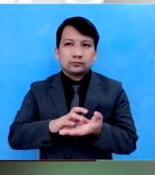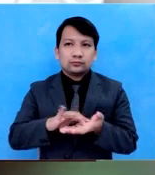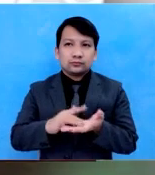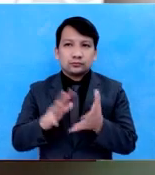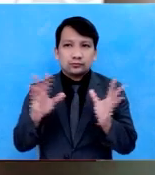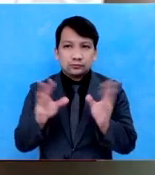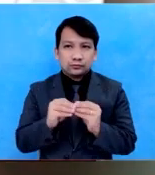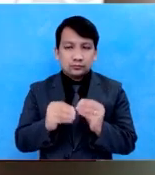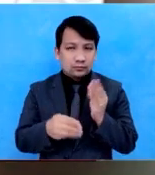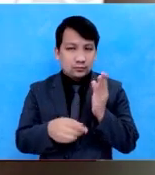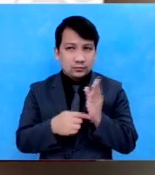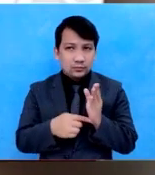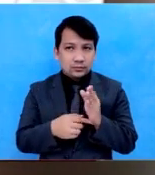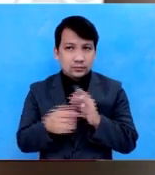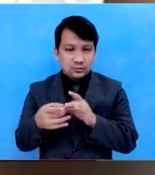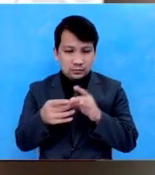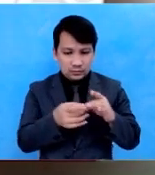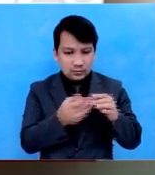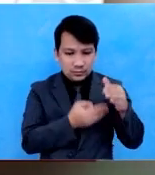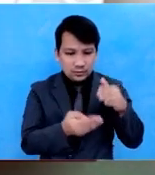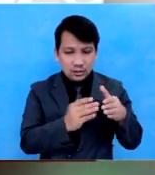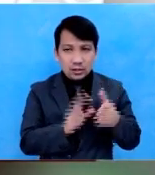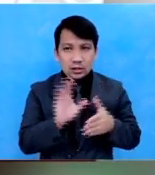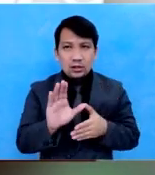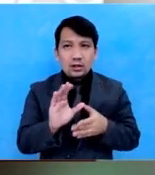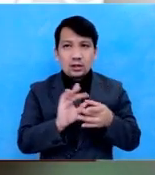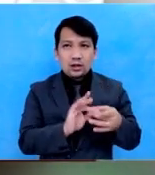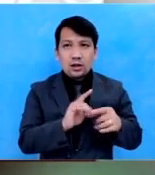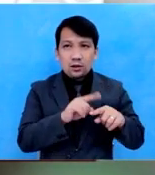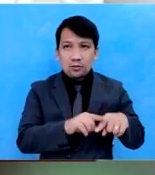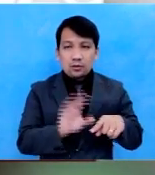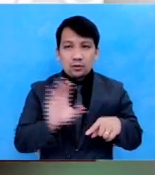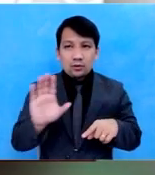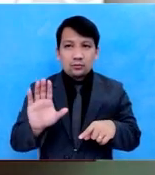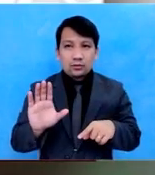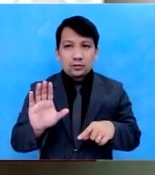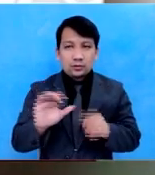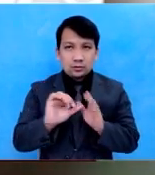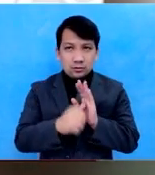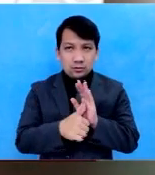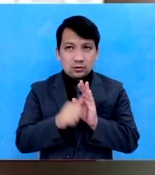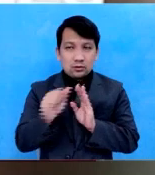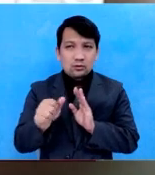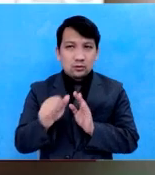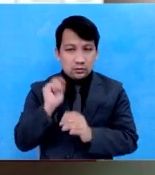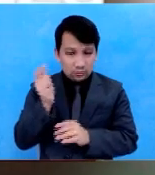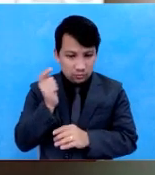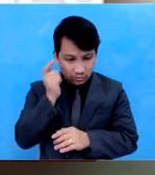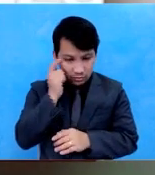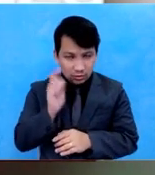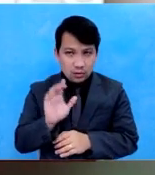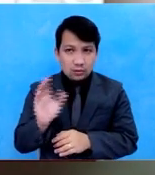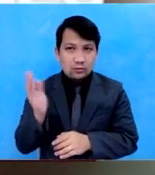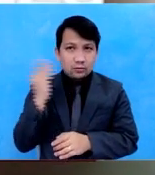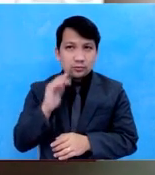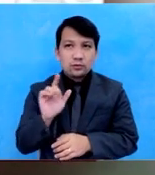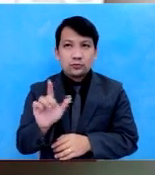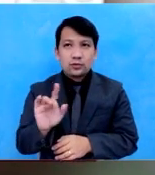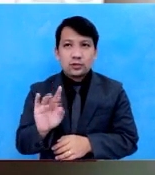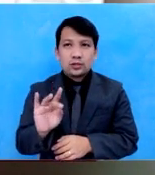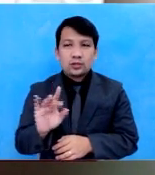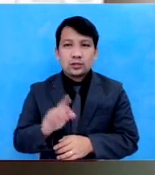ay nakabatay dun sa mismong itinakda ng gobyerno noong 2018